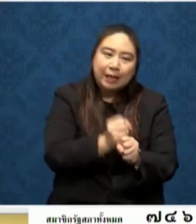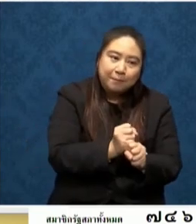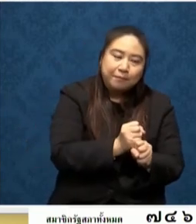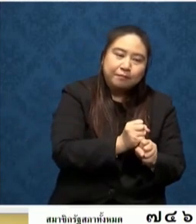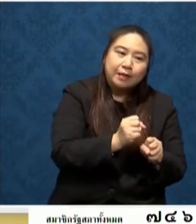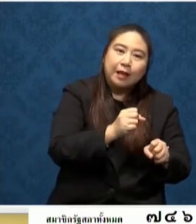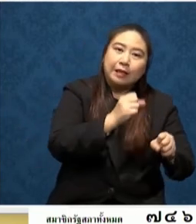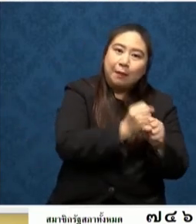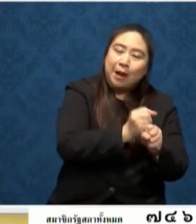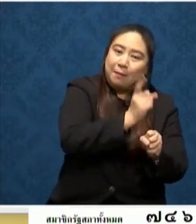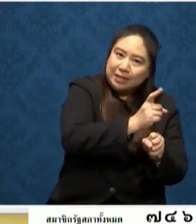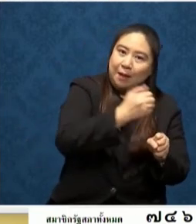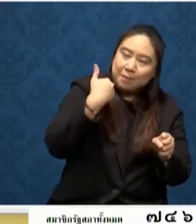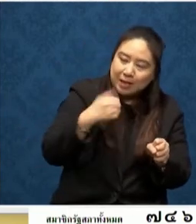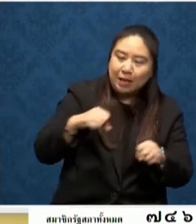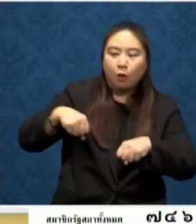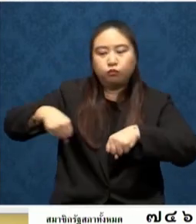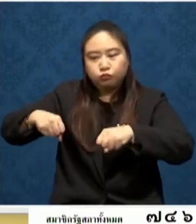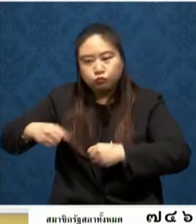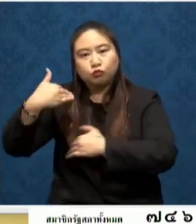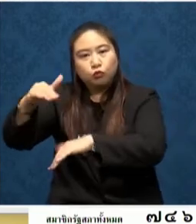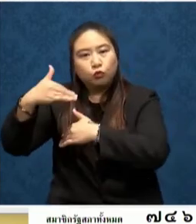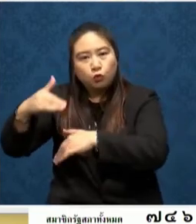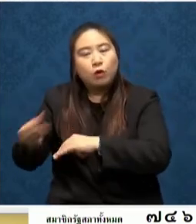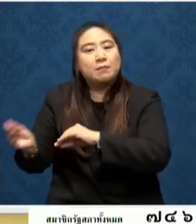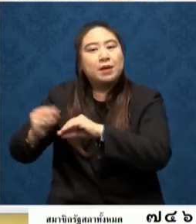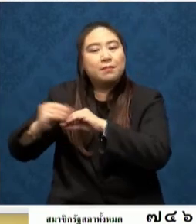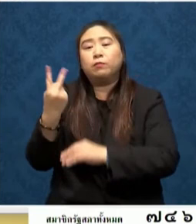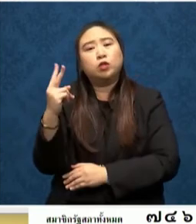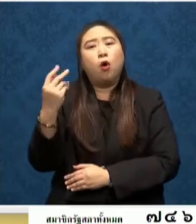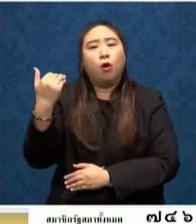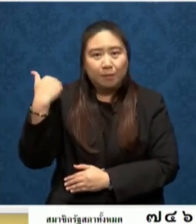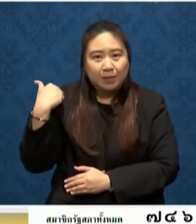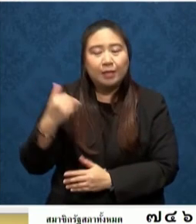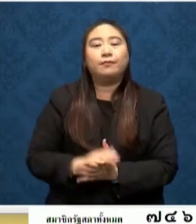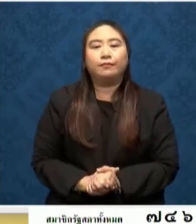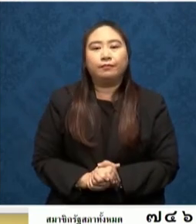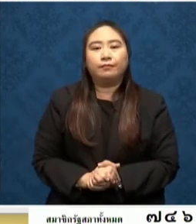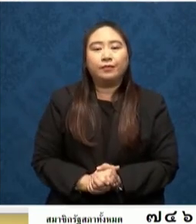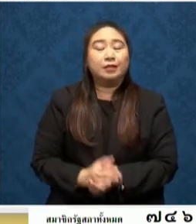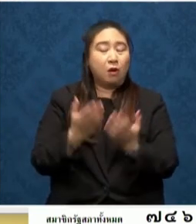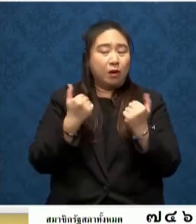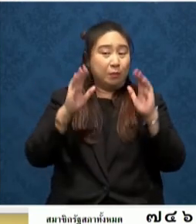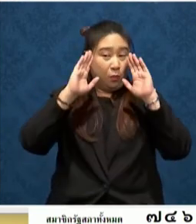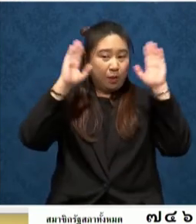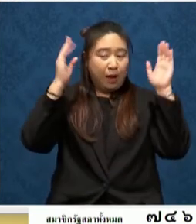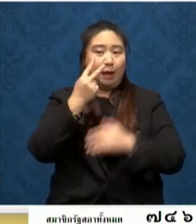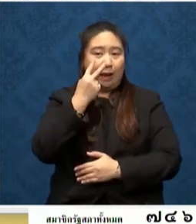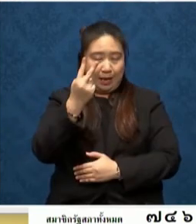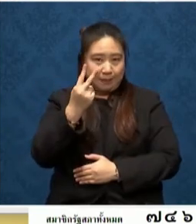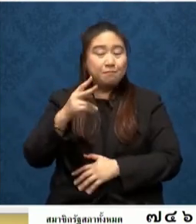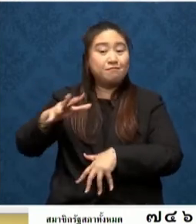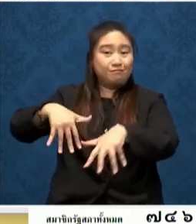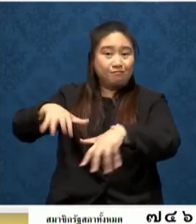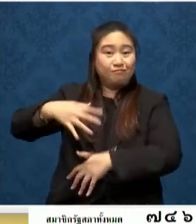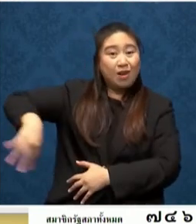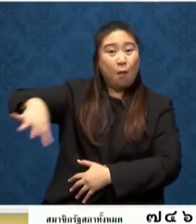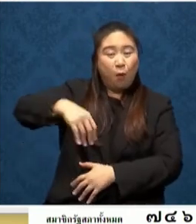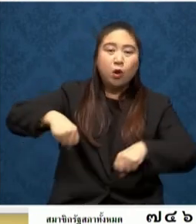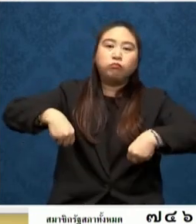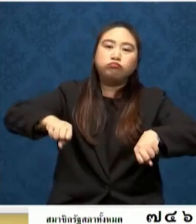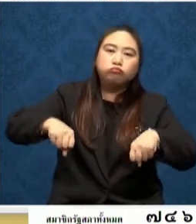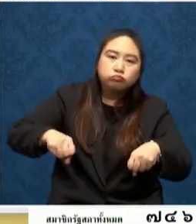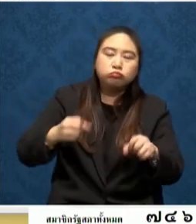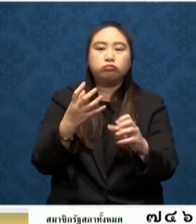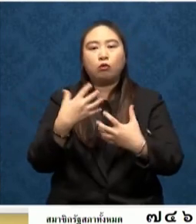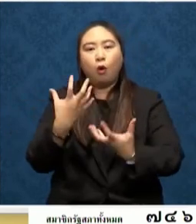แต่จากหนาข่าวที่ผมได้เห็นจากประสบการณ์ก็พบว่าพี่น้ palmier เธรเหล่านี้ต่างก็ไมได้รความเปทำในก